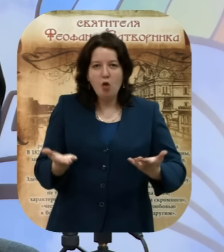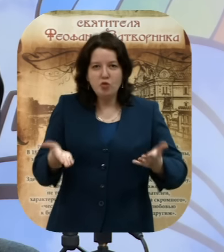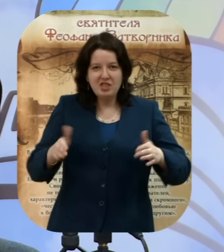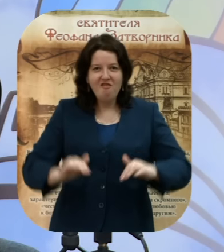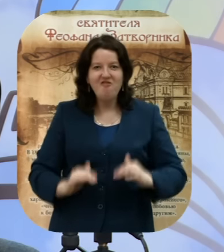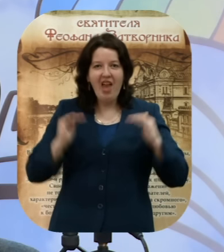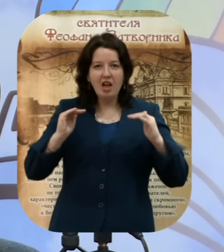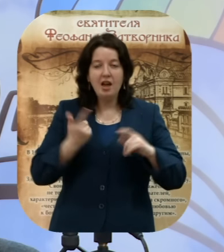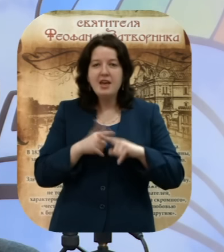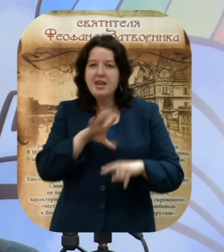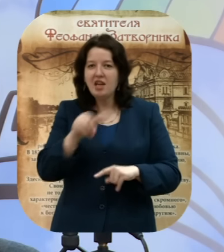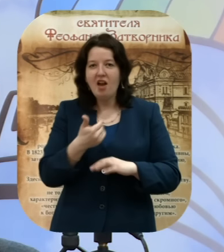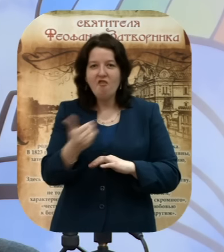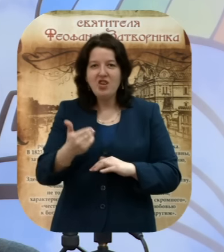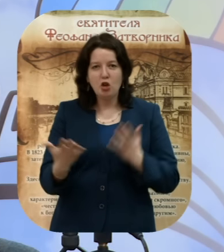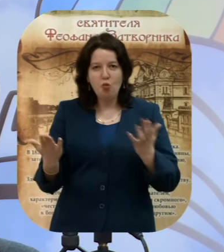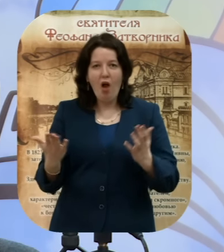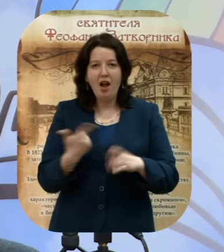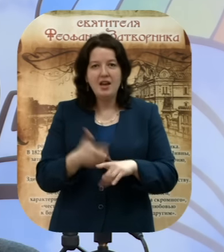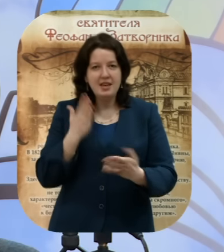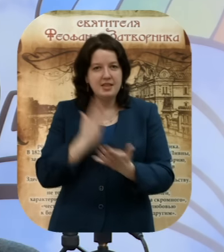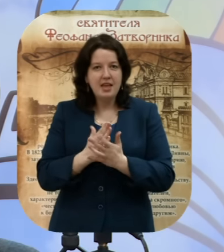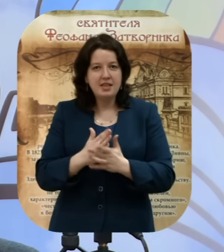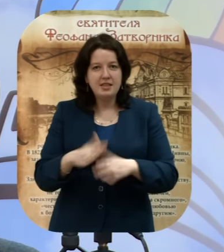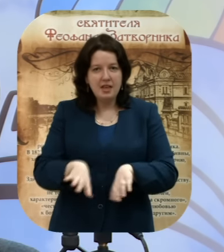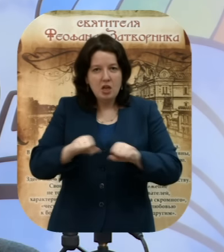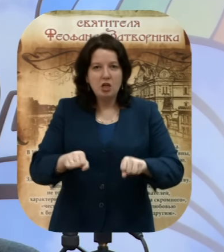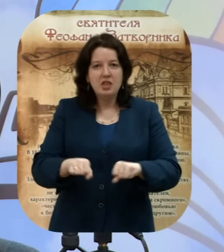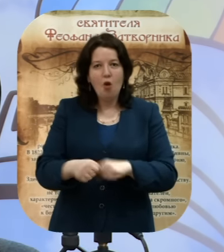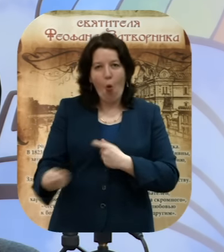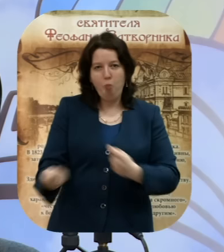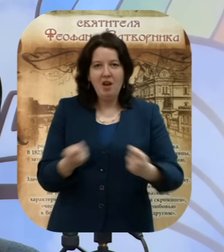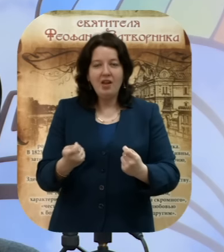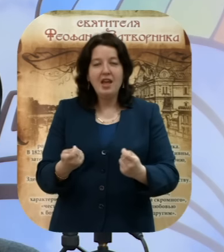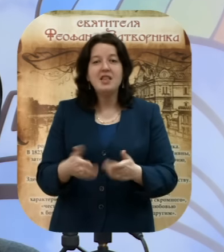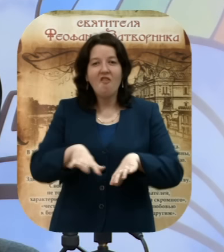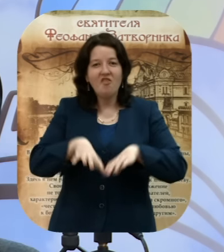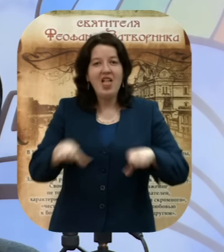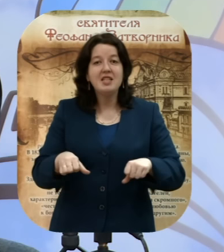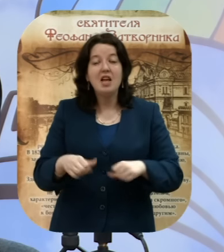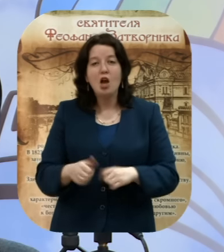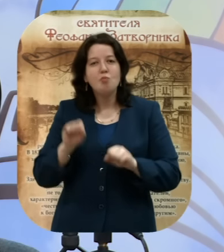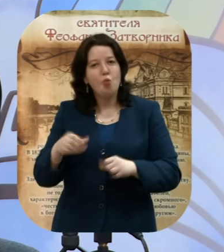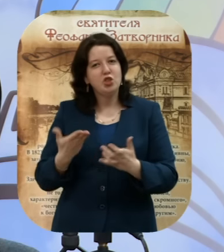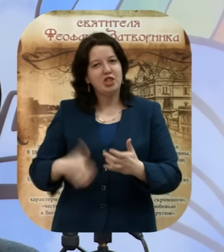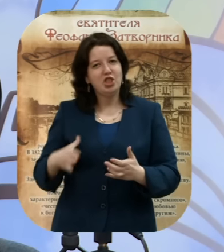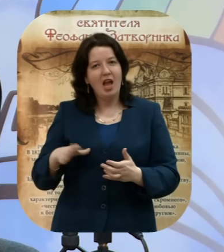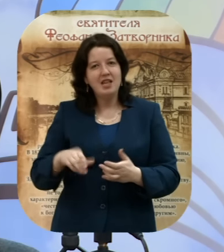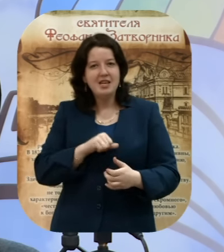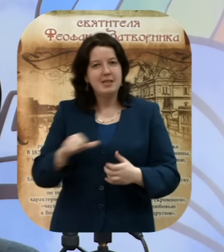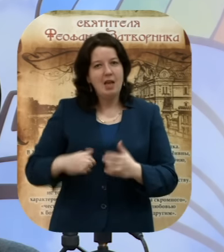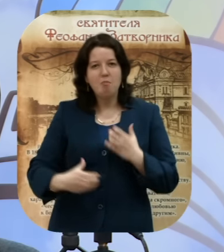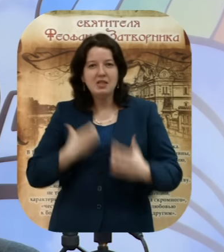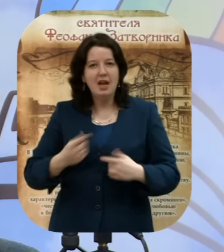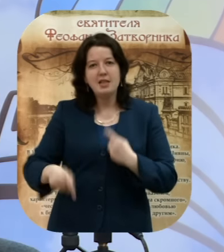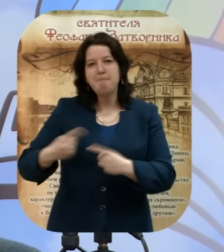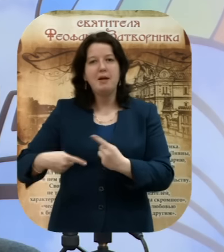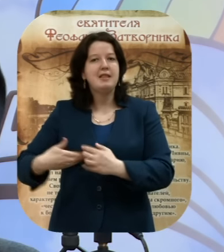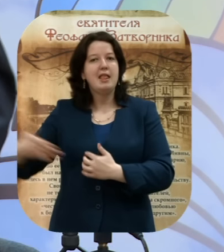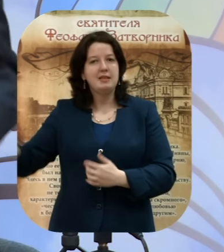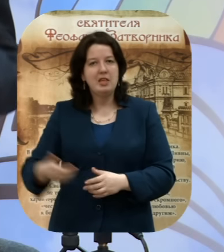в их руках оказываются рычаги власти, можно ожидать самых страшных